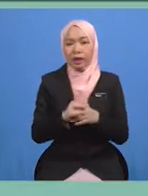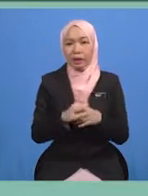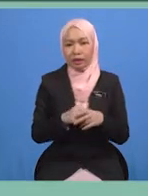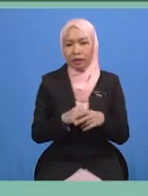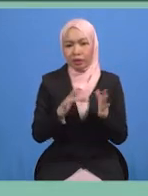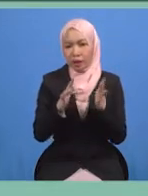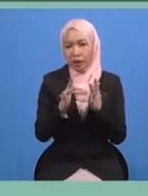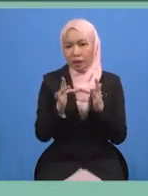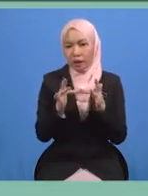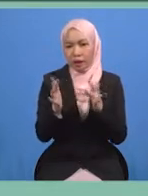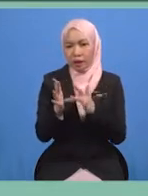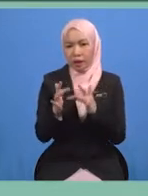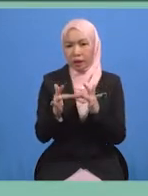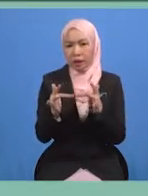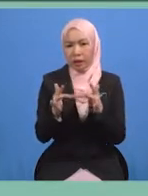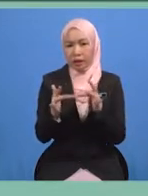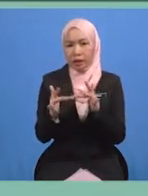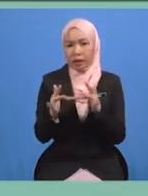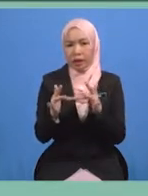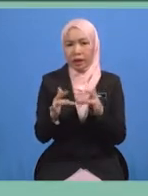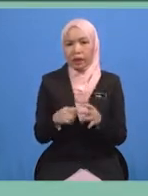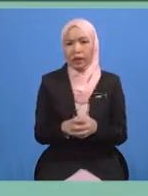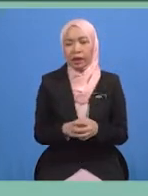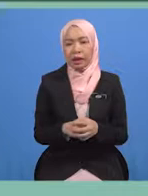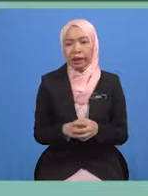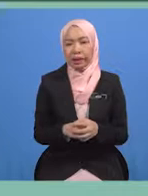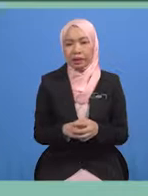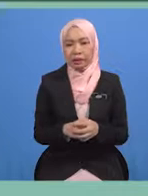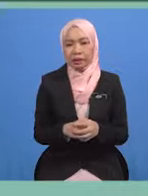bidang masakan dengan menggunakan ketuhar gelombang mikro.